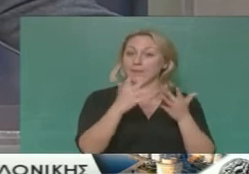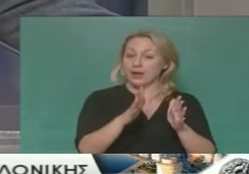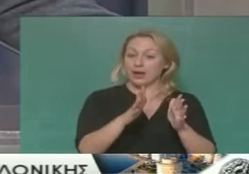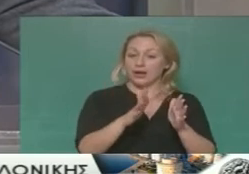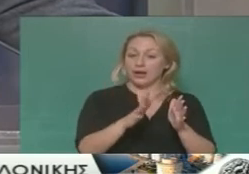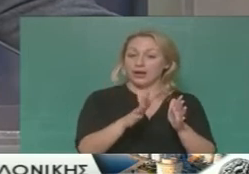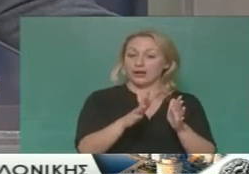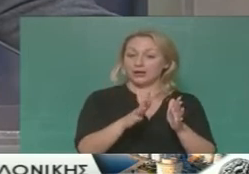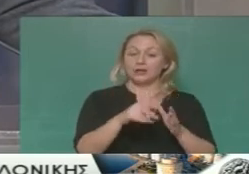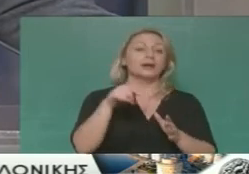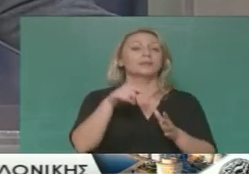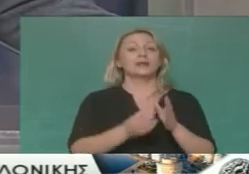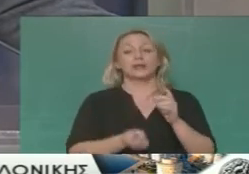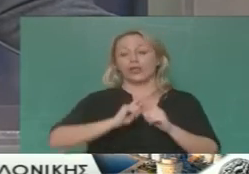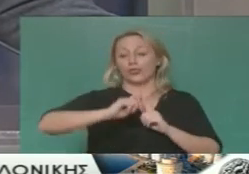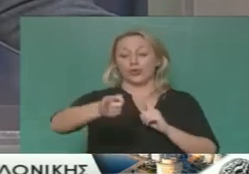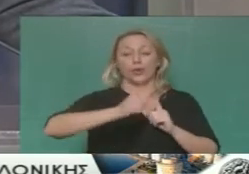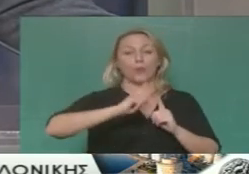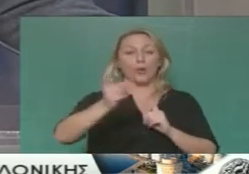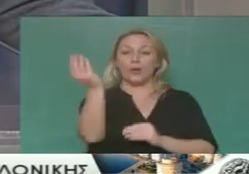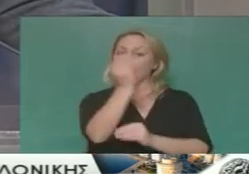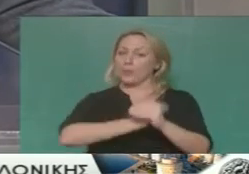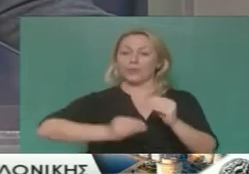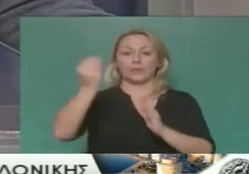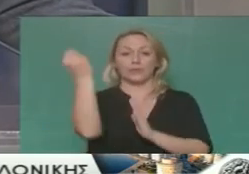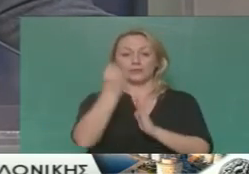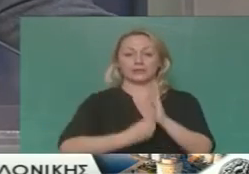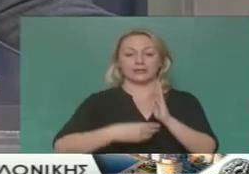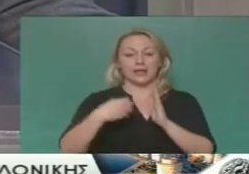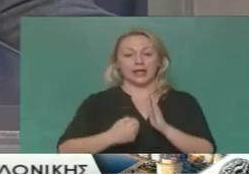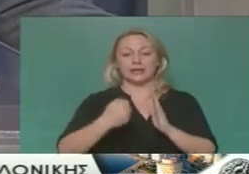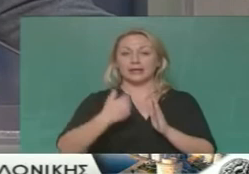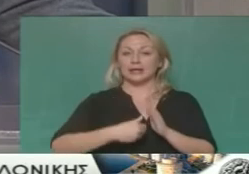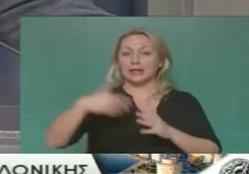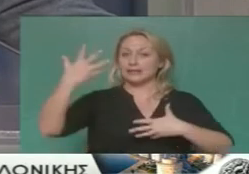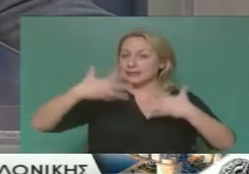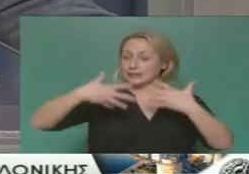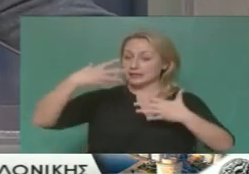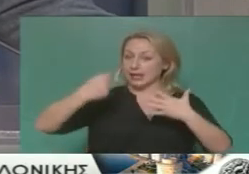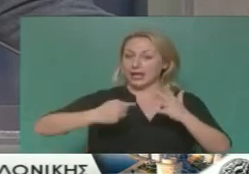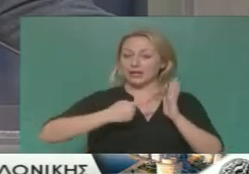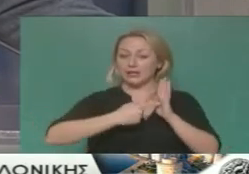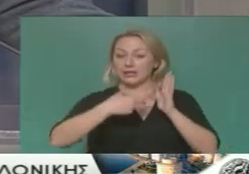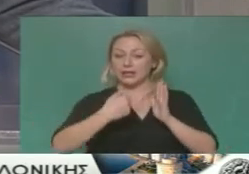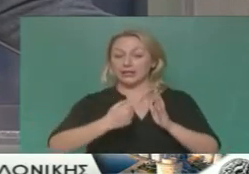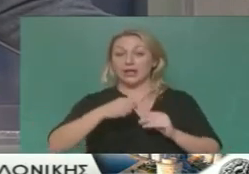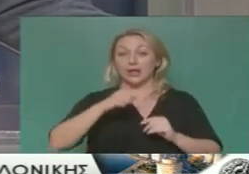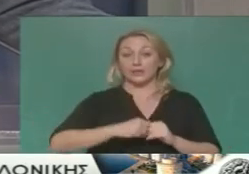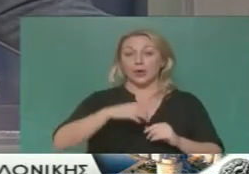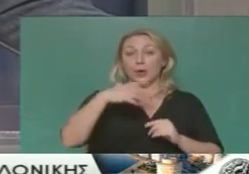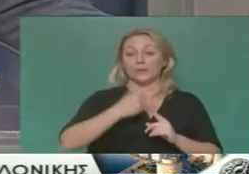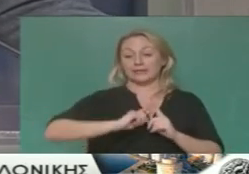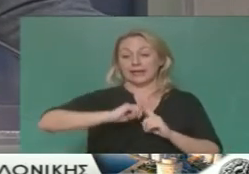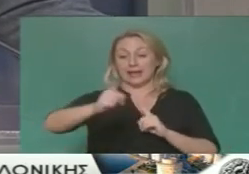είχαν γίνει τα δρομολόγια πιο πυκνά. Υπάρχει μάλιστα και στατιστικό το οποίο λέει ανά 5 δρομολόγια